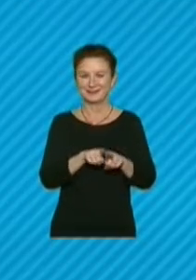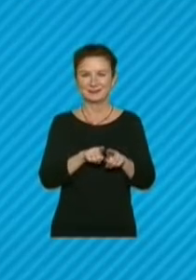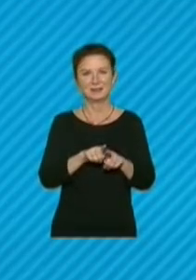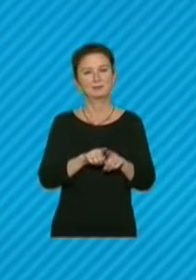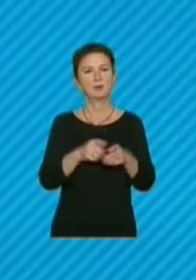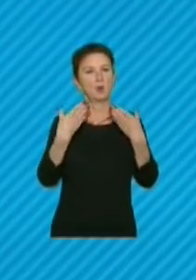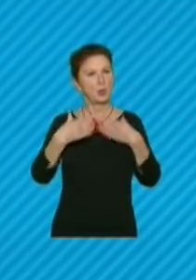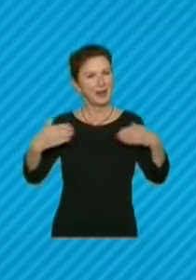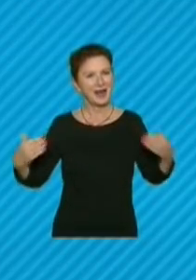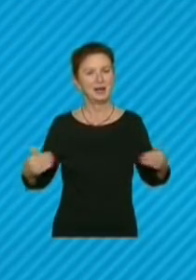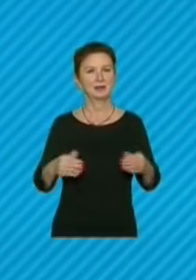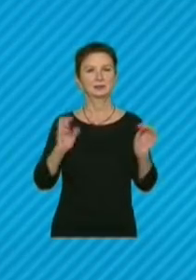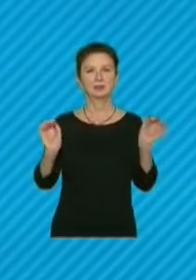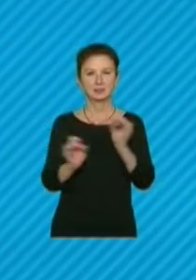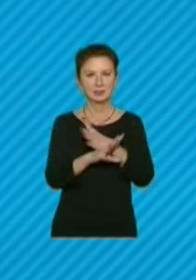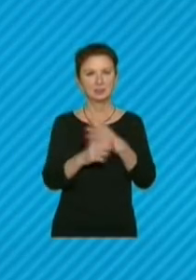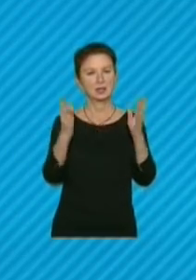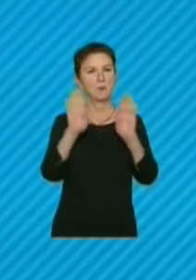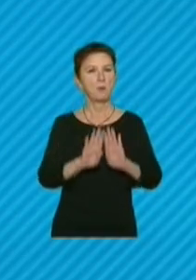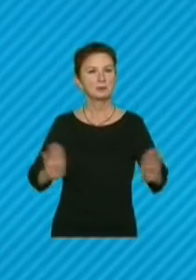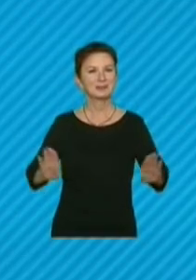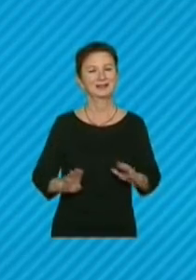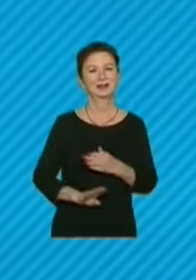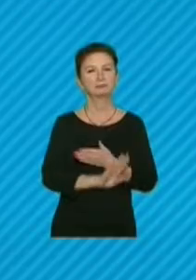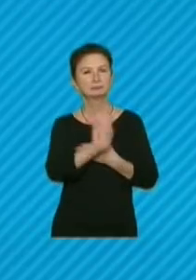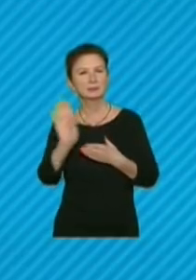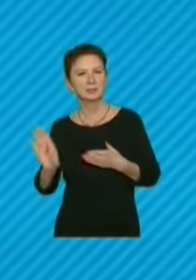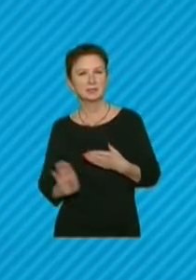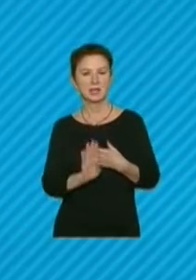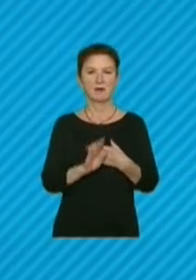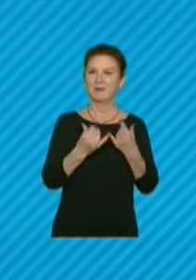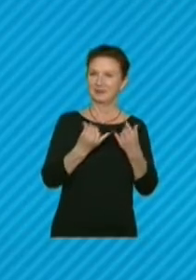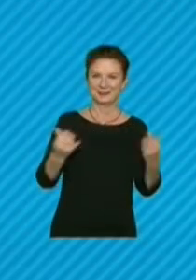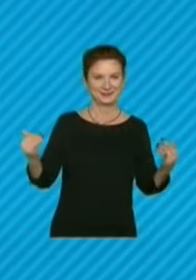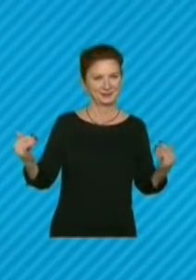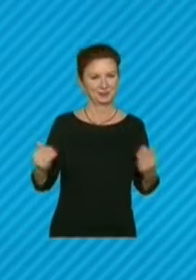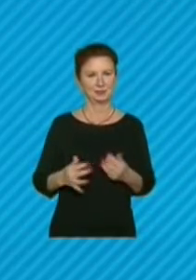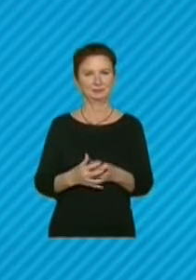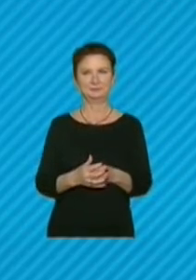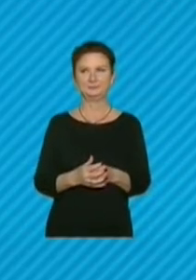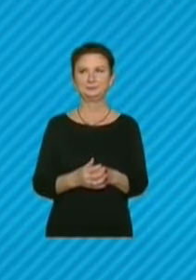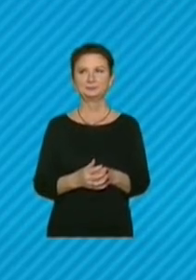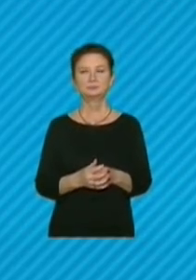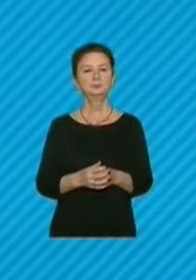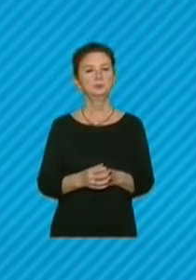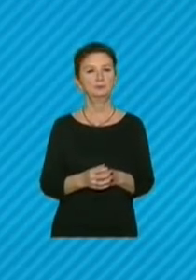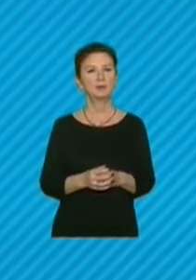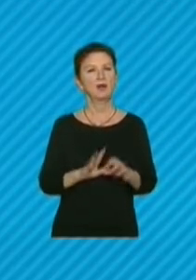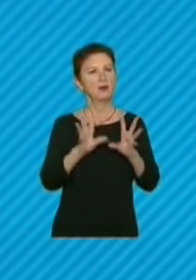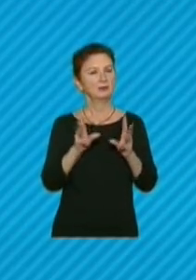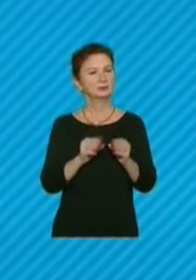więc teatry, kina, muzea, galerie, wszystkie instytucje,